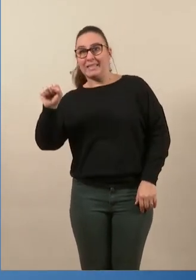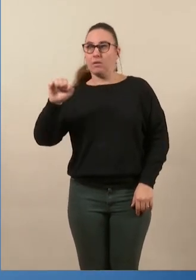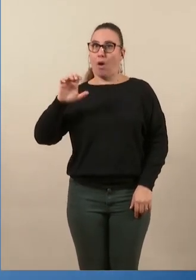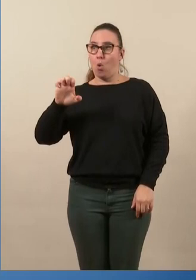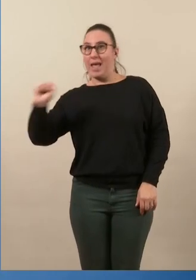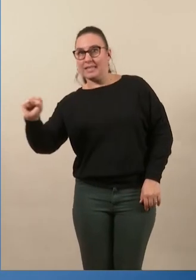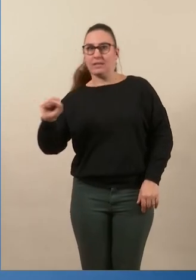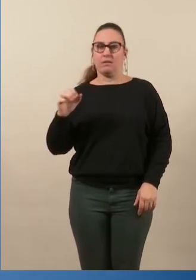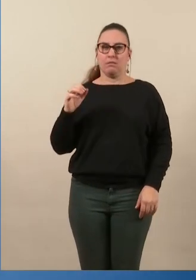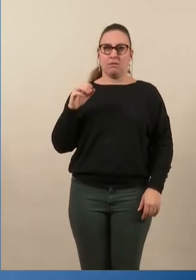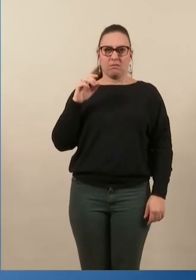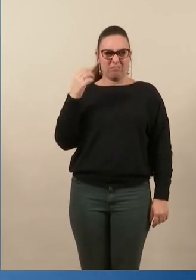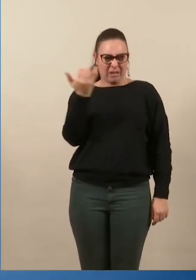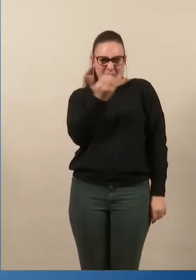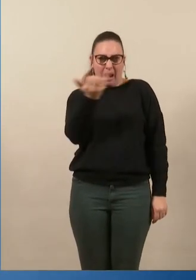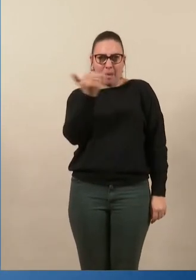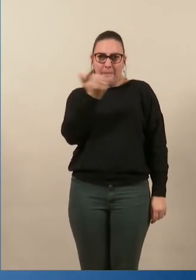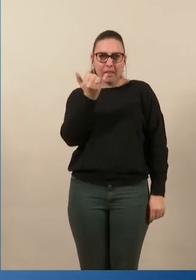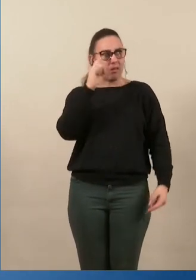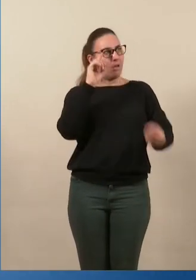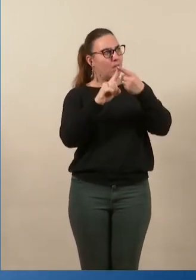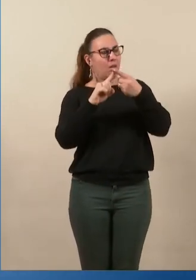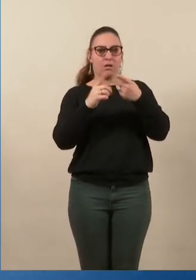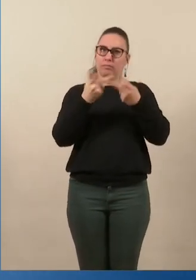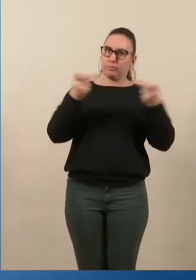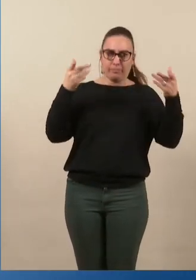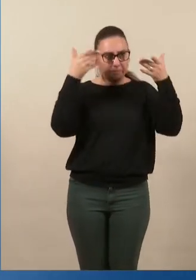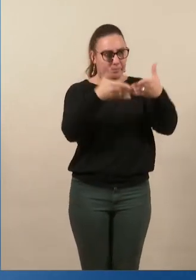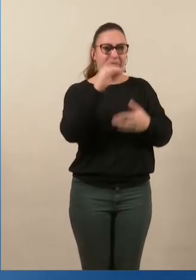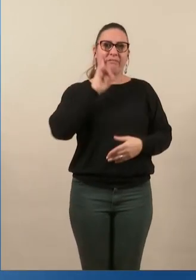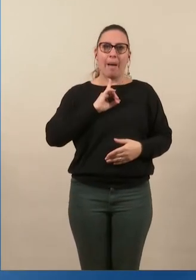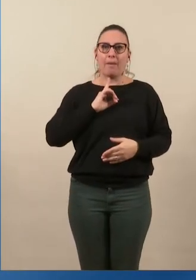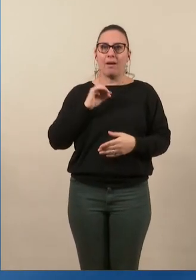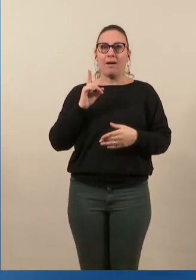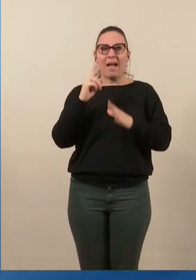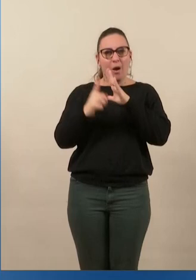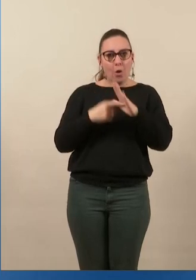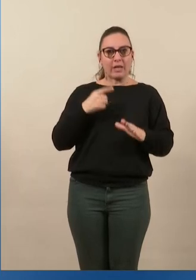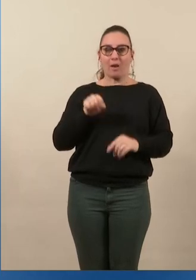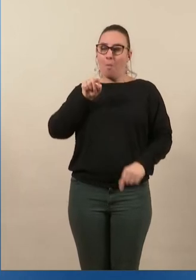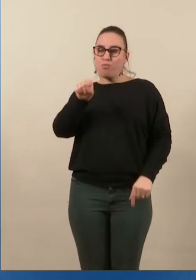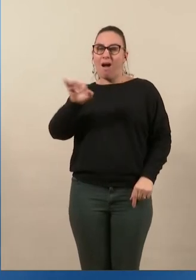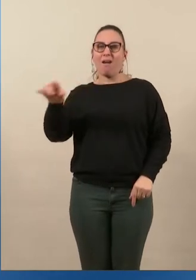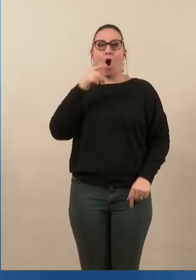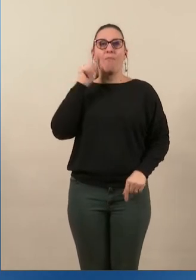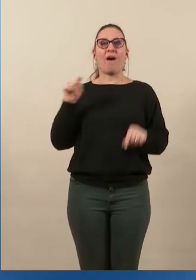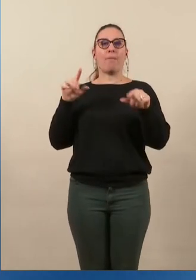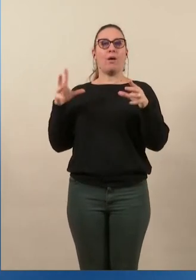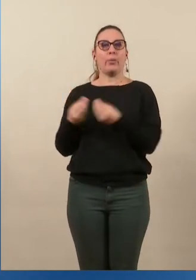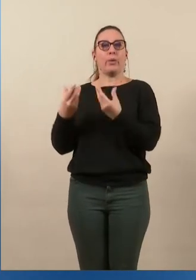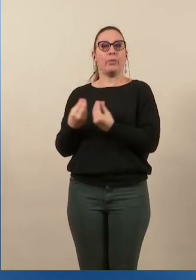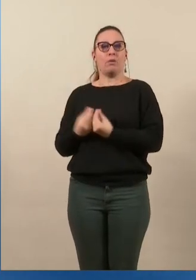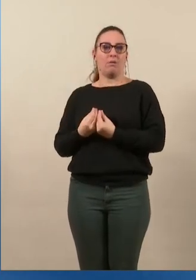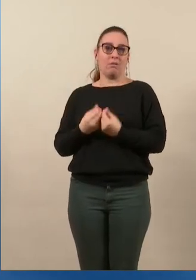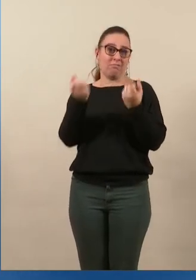non dans ces cas-là vous faites pas des des politiques publiques en direction des femmes le fait que vous remettiez de l'écriture inclusive en fait vous vous